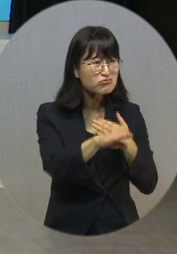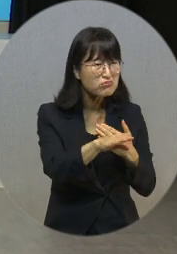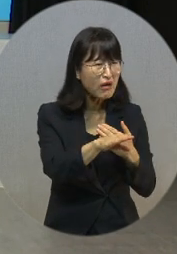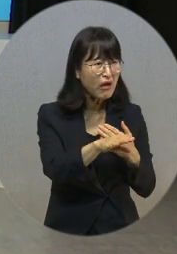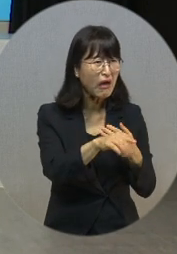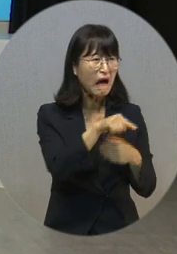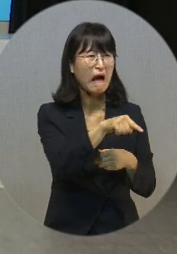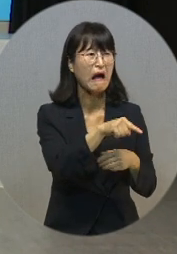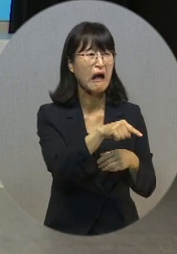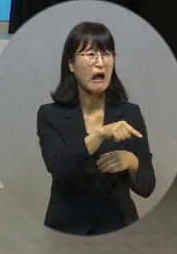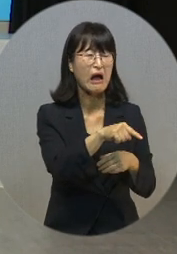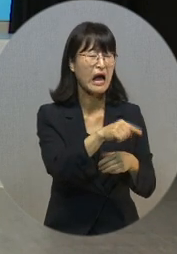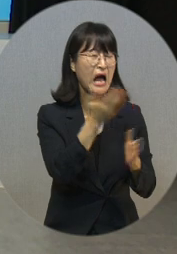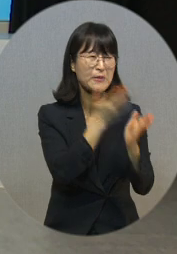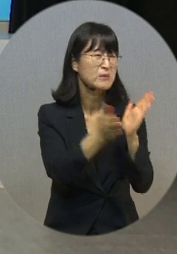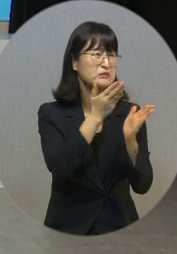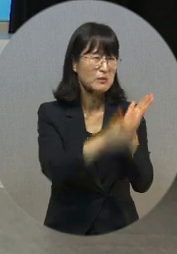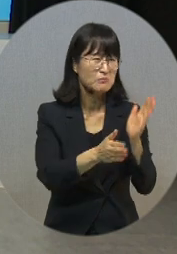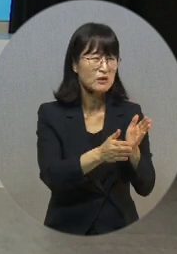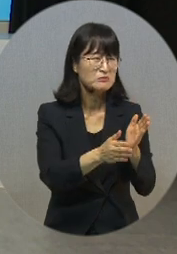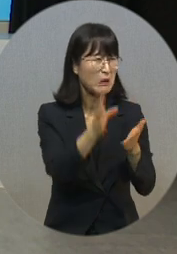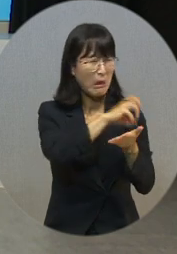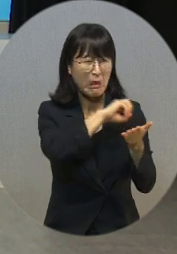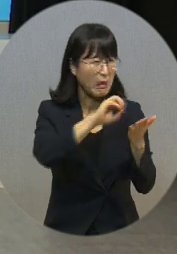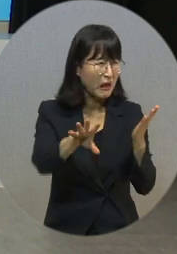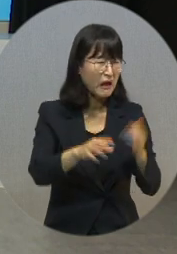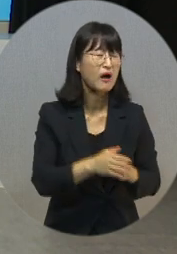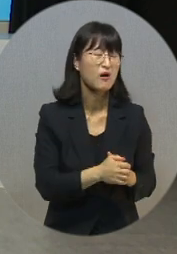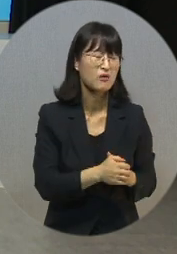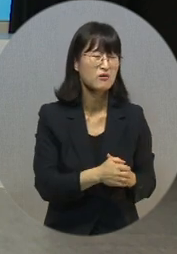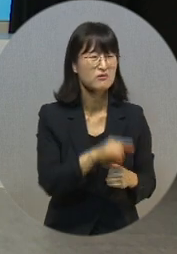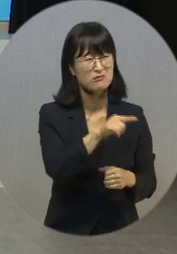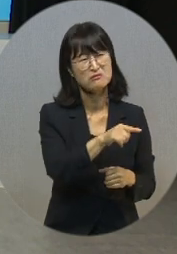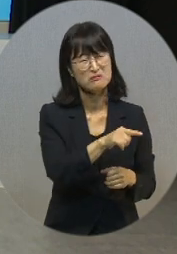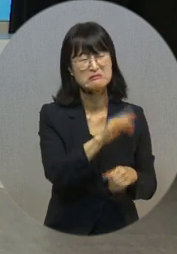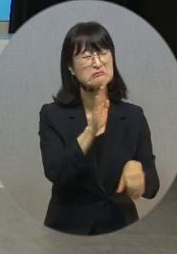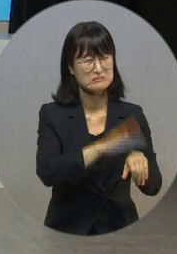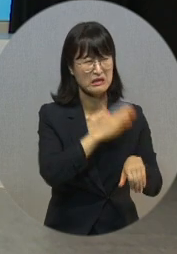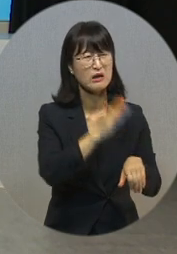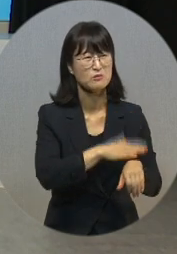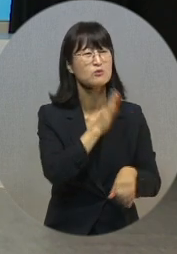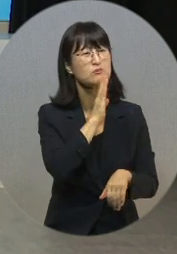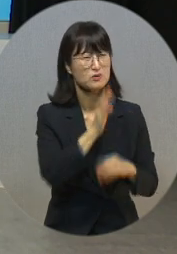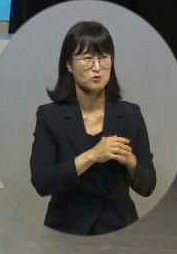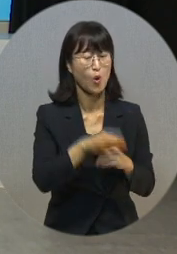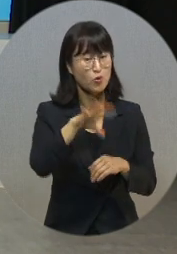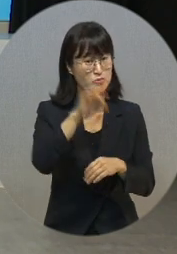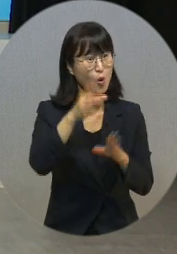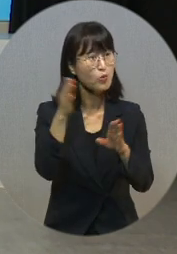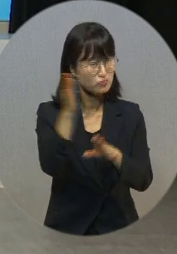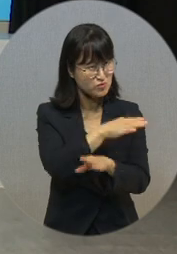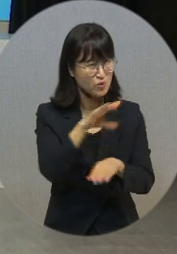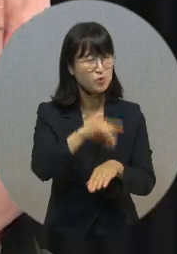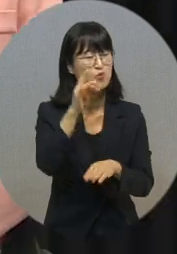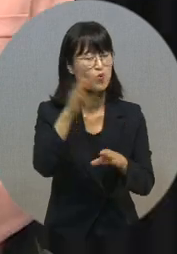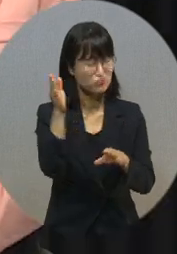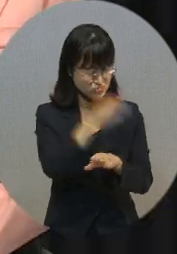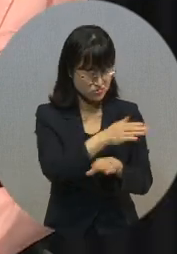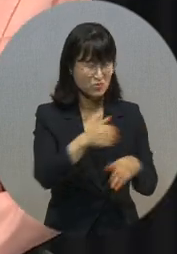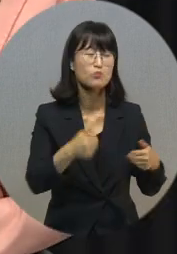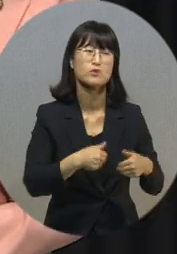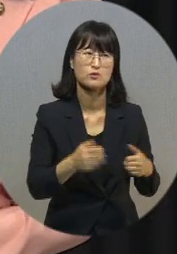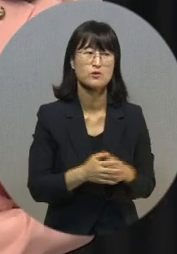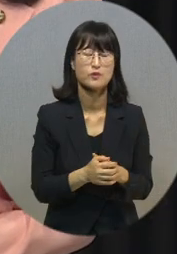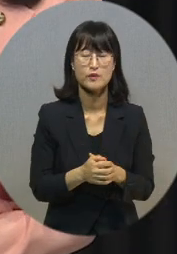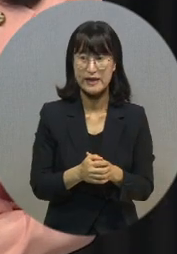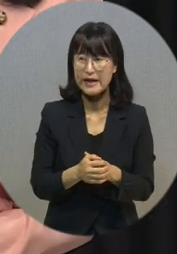참여하고 맞습니다. 정책에도 참여하고 그랬으면 네. 이런 일이 없죠. 네, 그러니까 이 경사형 리프트를 말씀하시는 거죠? 리프트가